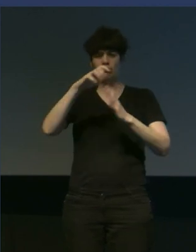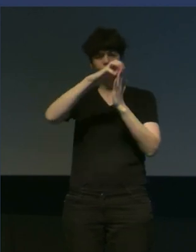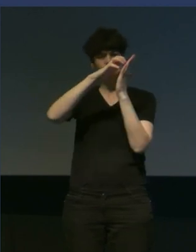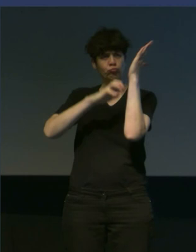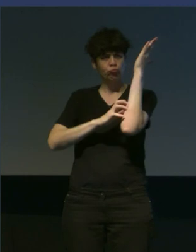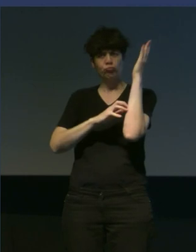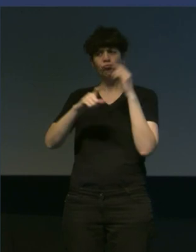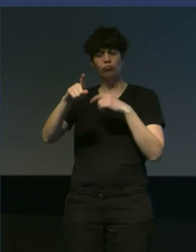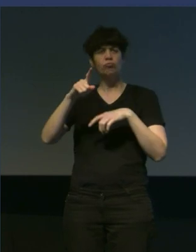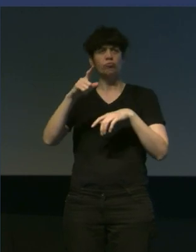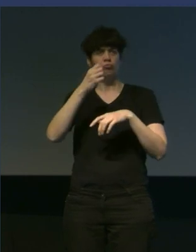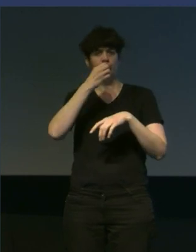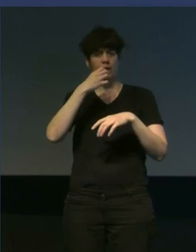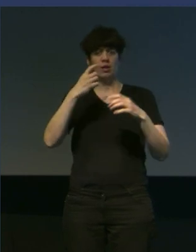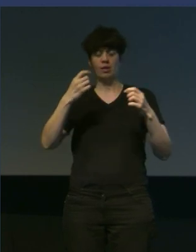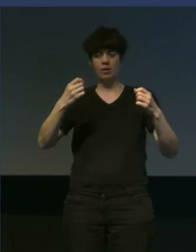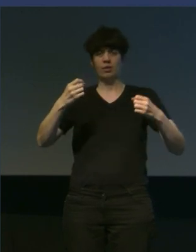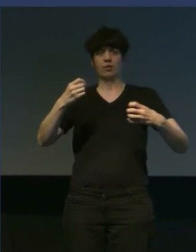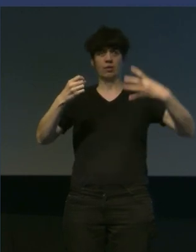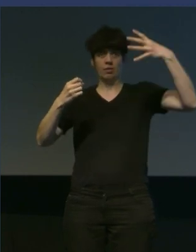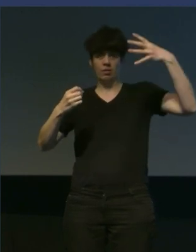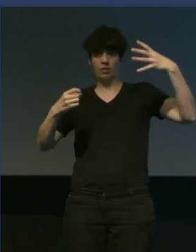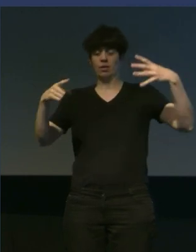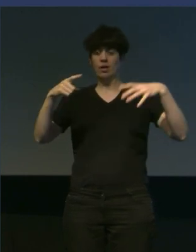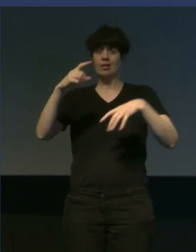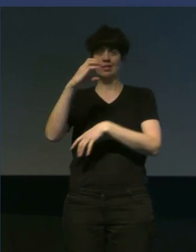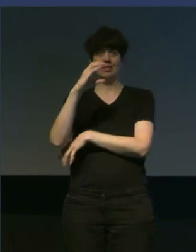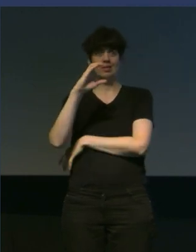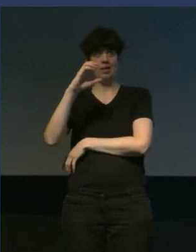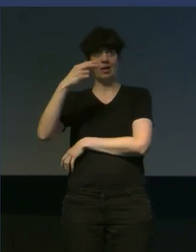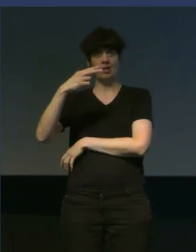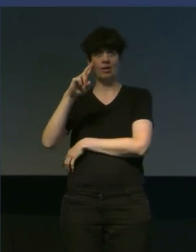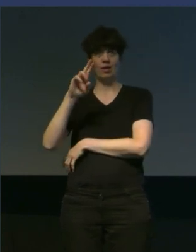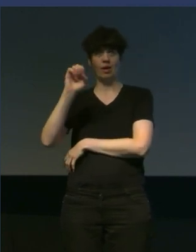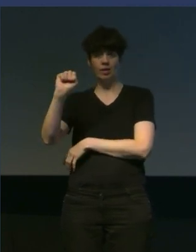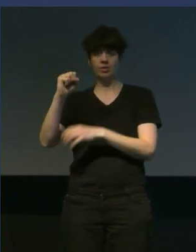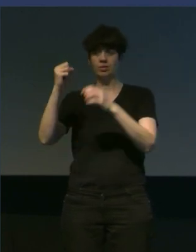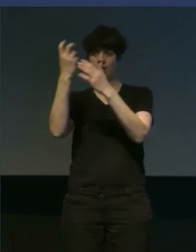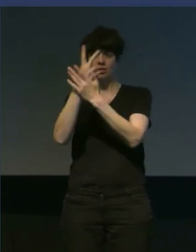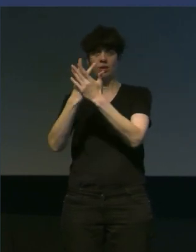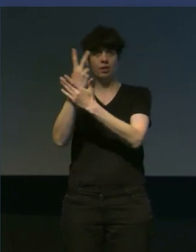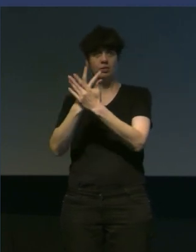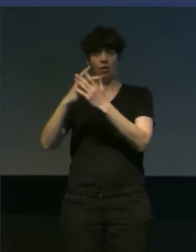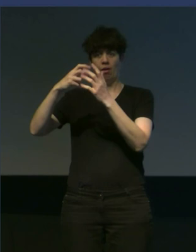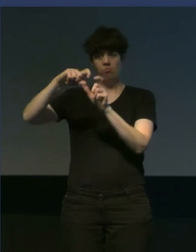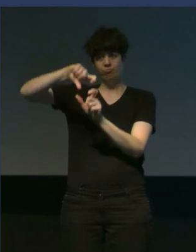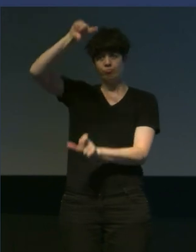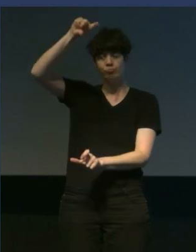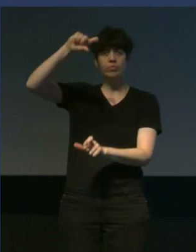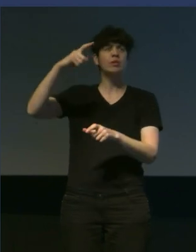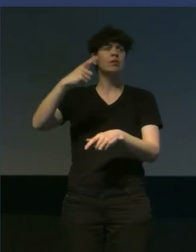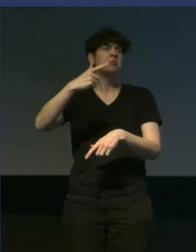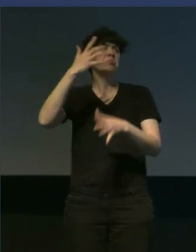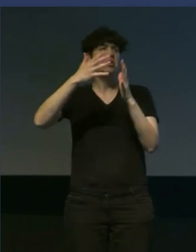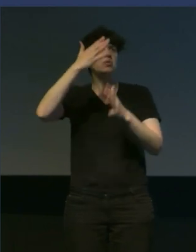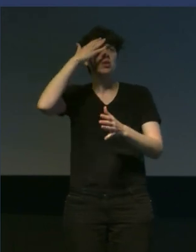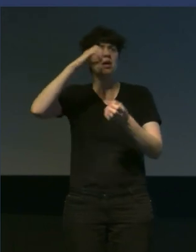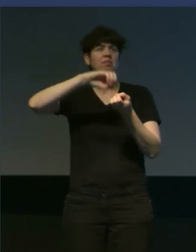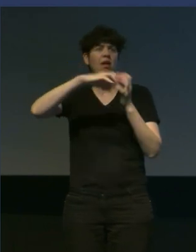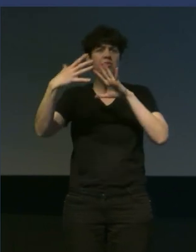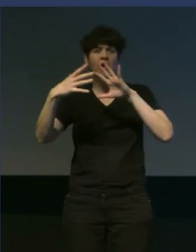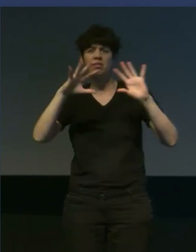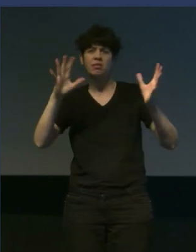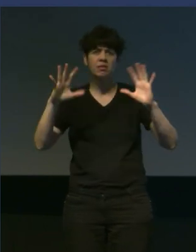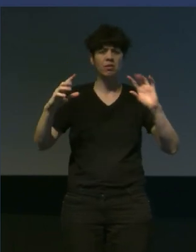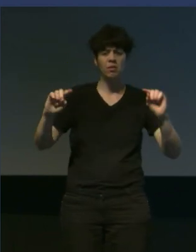dessus. Et mes synthèses dessinées sur le site du CNRS. Et ceux qui savent un peu comment fonctionne Internet et les algorithmes, mais comprendre ce que